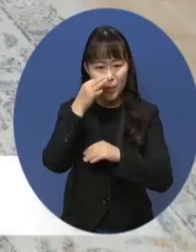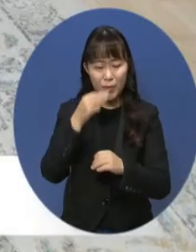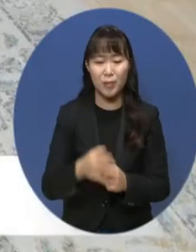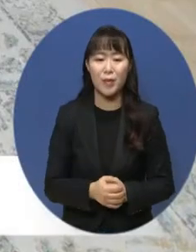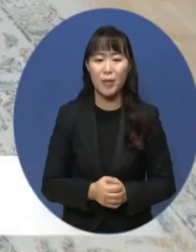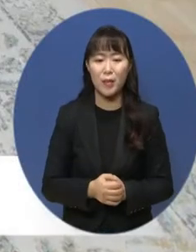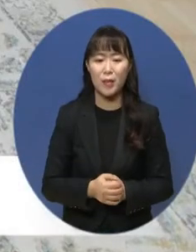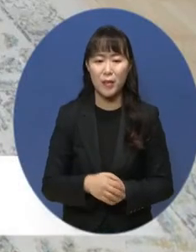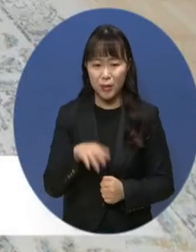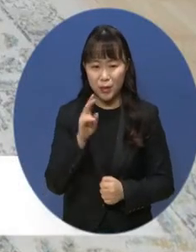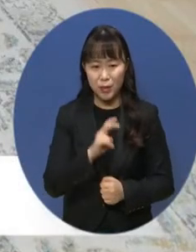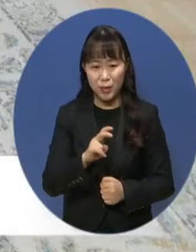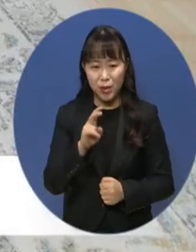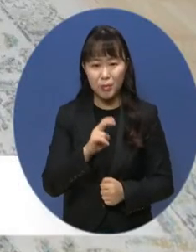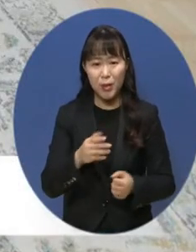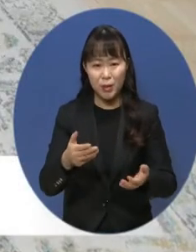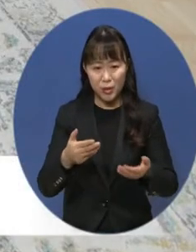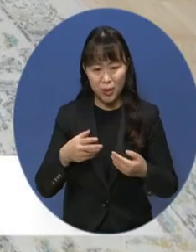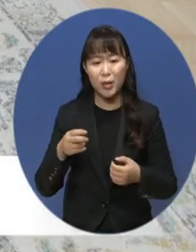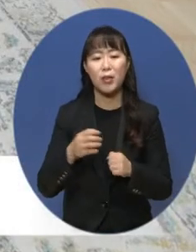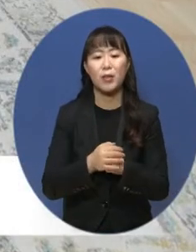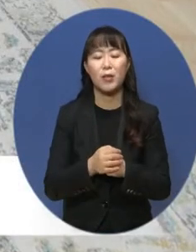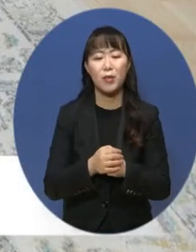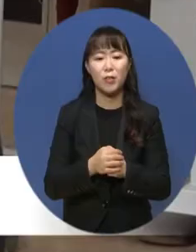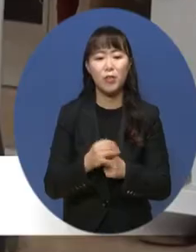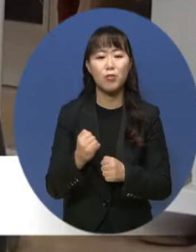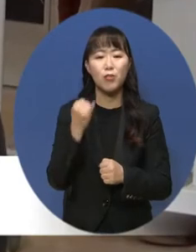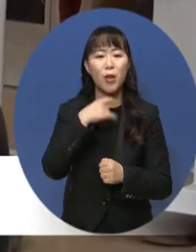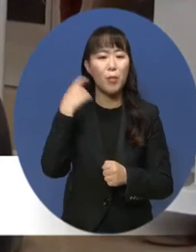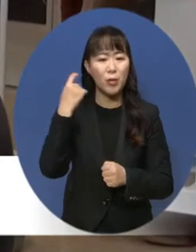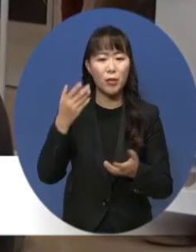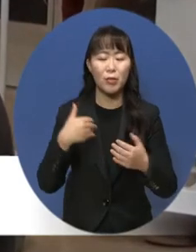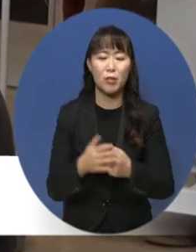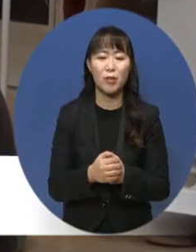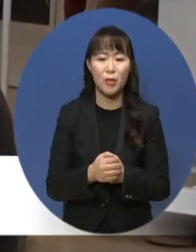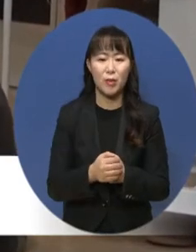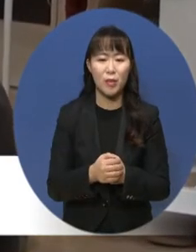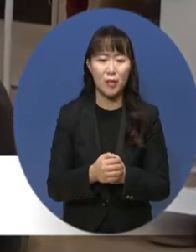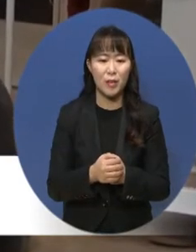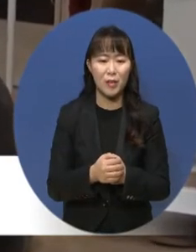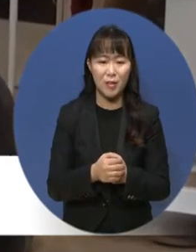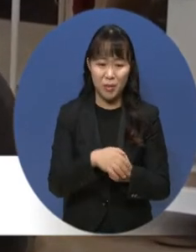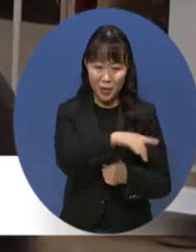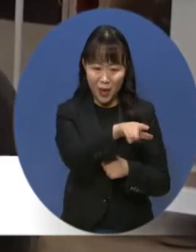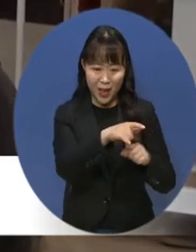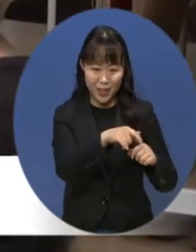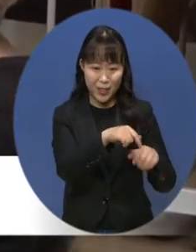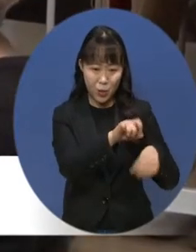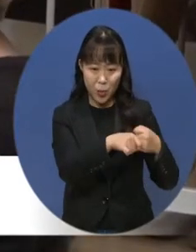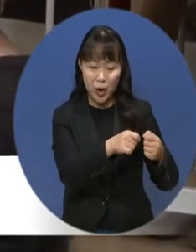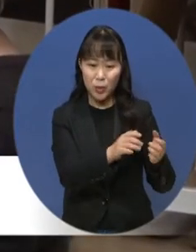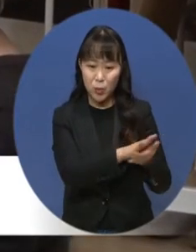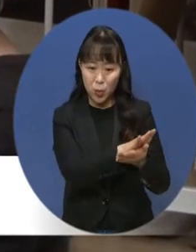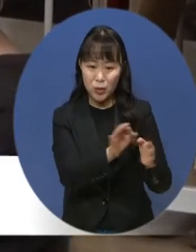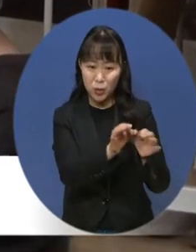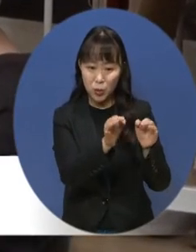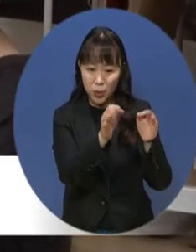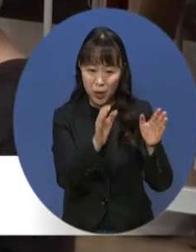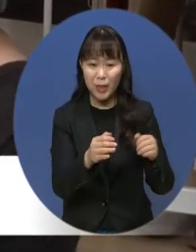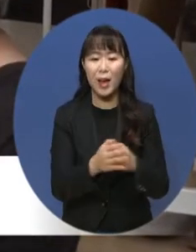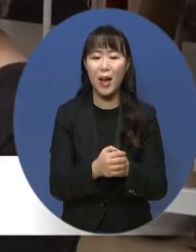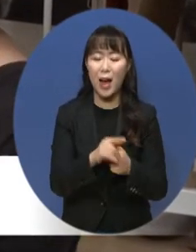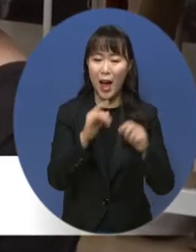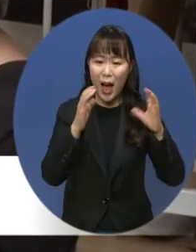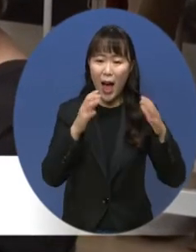그리고 음악도 들어주고 누나 목소리도 들어. 꼬맹이들은 이제 헤이로봇이랑 같이 놀고 그 순간 동안은 이제